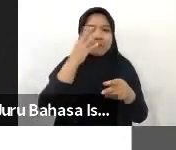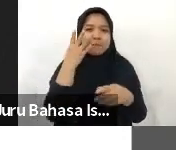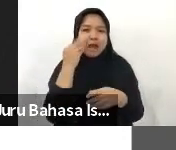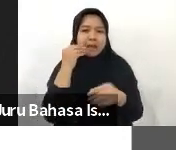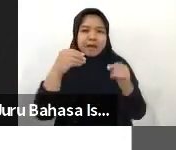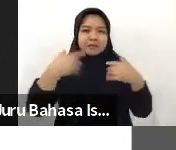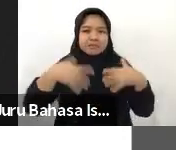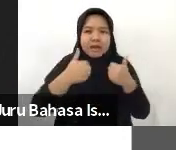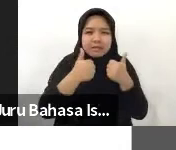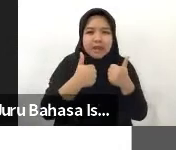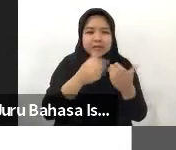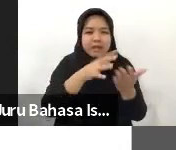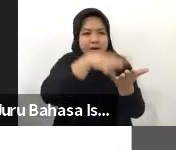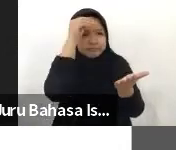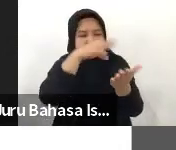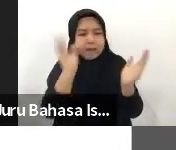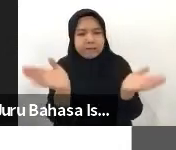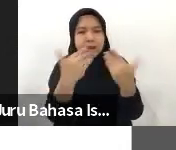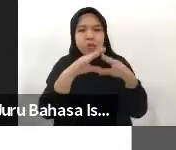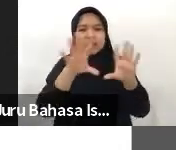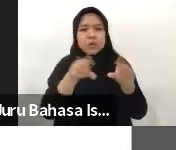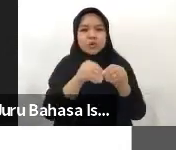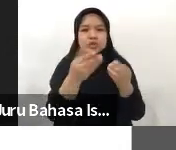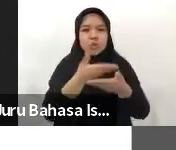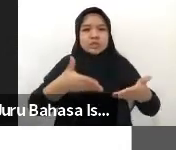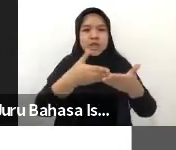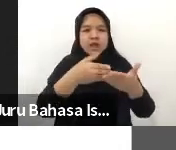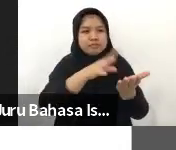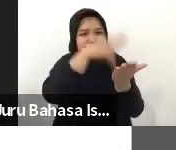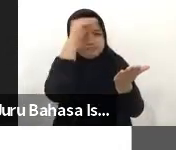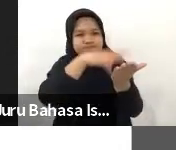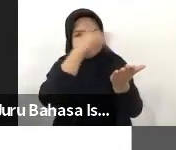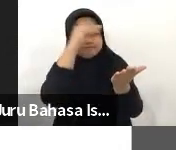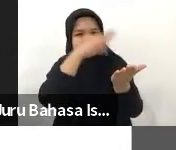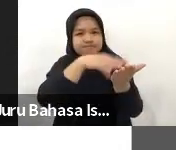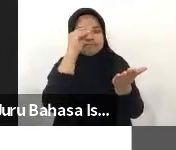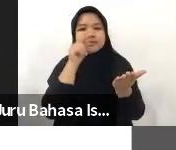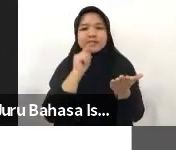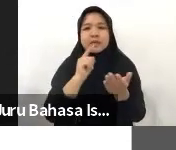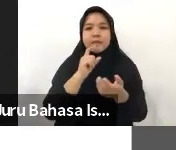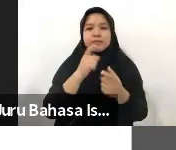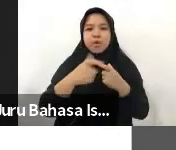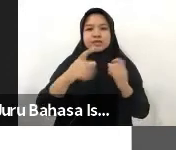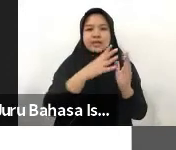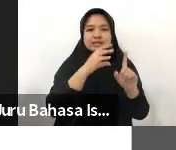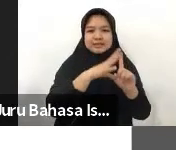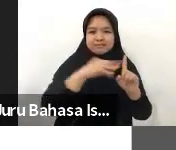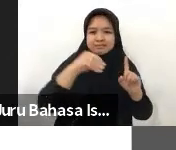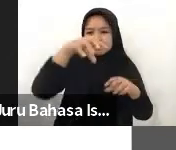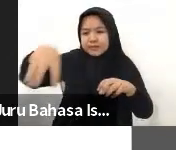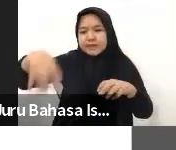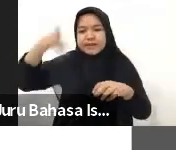bagaimana membangun inklusi sosial dan segala macamnya. Jadi ini proses replikasi ke desa-desa lain. Lanjut.